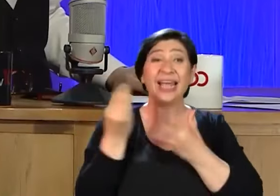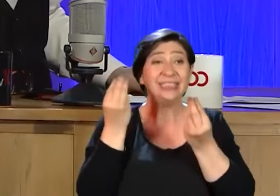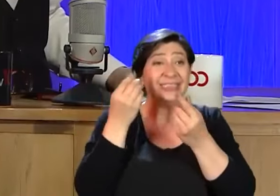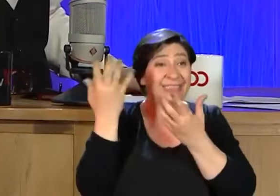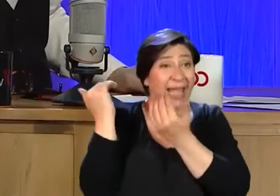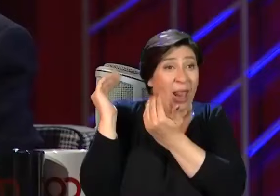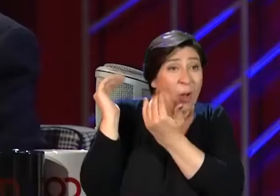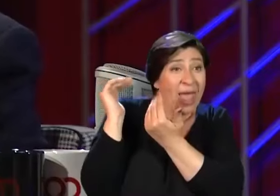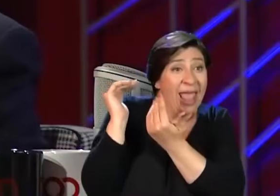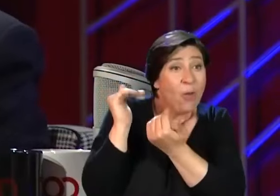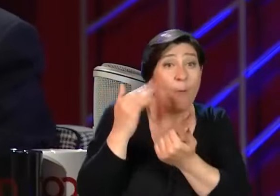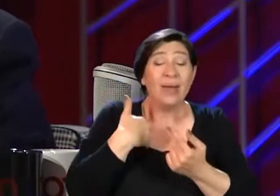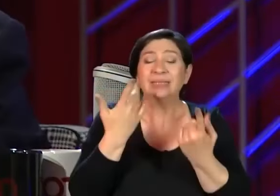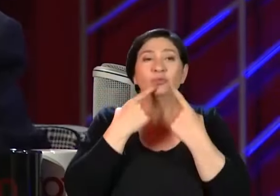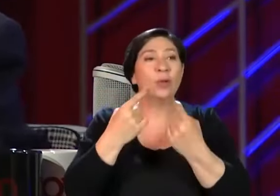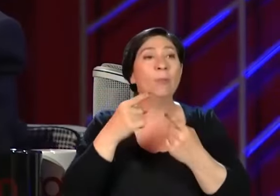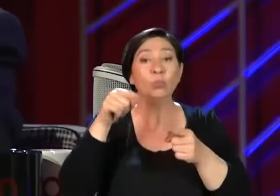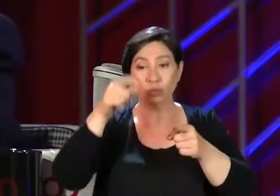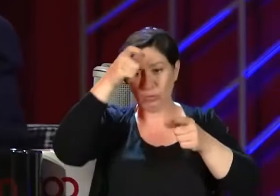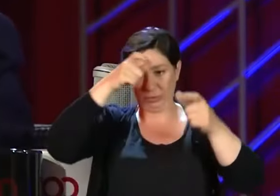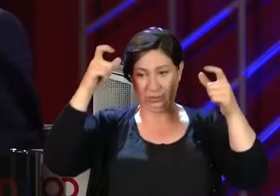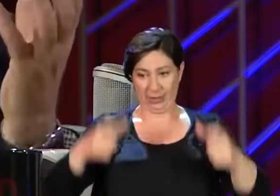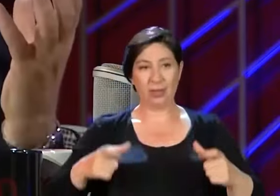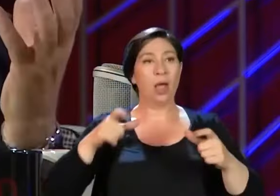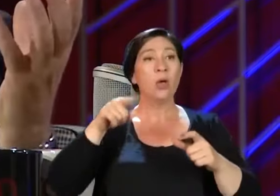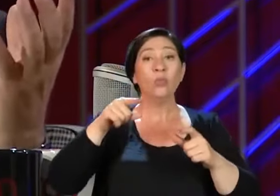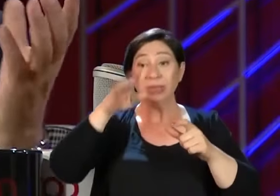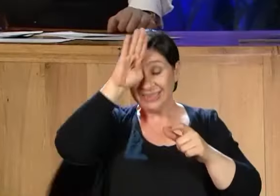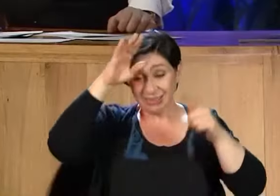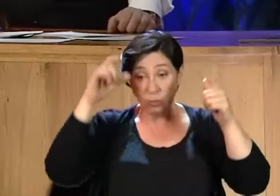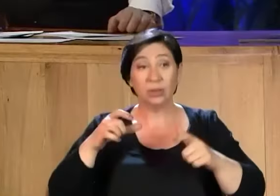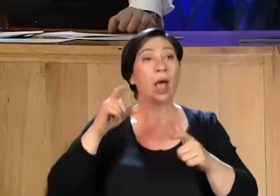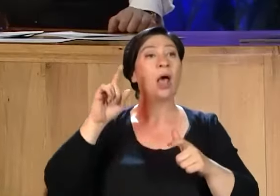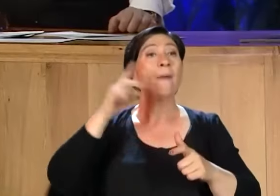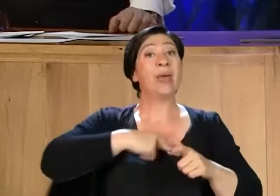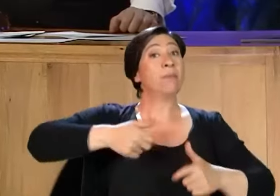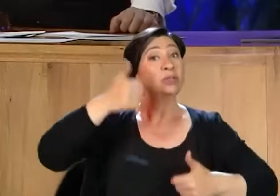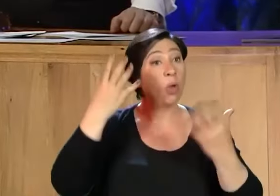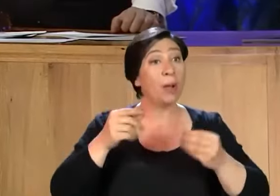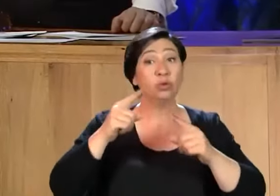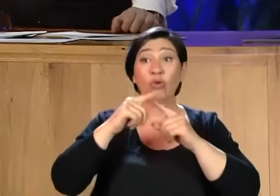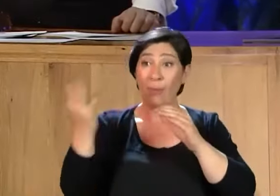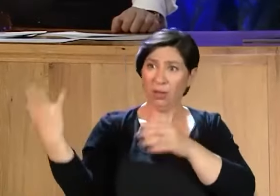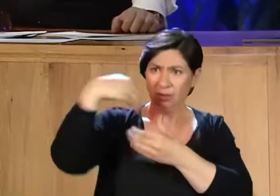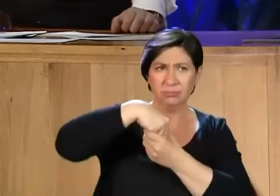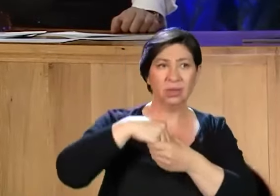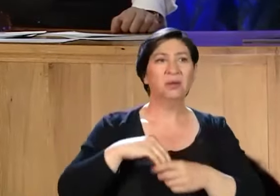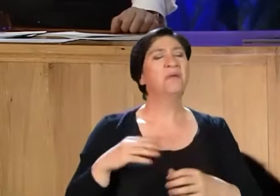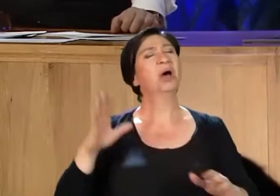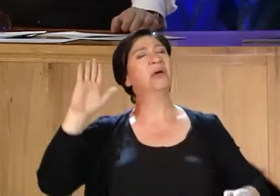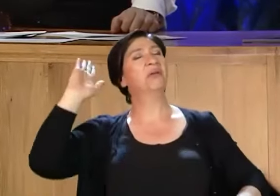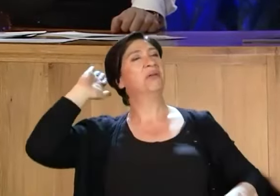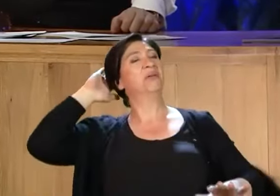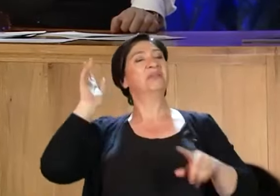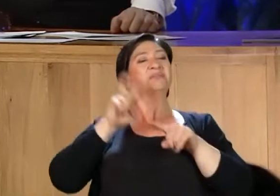cıvıl. Ben şöyle söyleyeyim, mesela bu ülkede, bu şehirde yöneticilik yapmak şu topluluğu işin içine katın. Vallahi şöyle